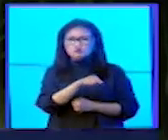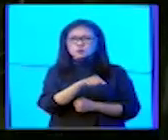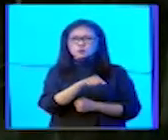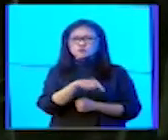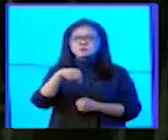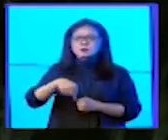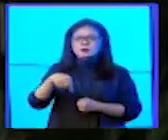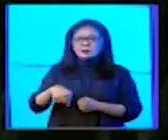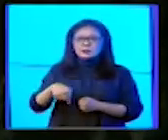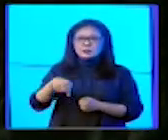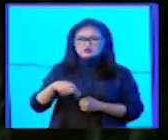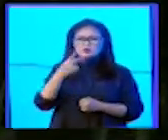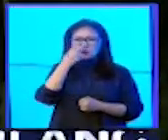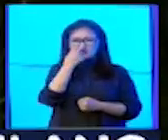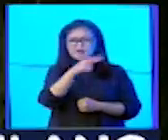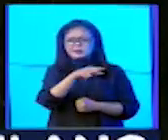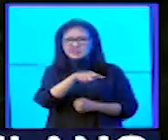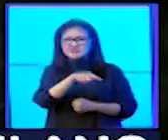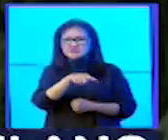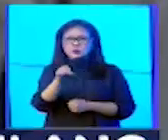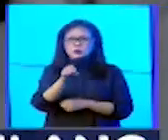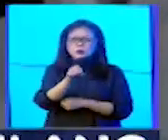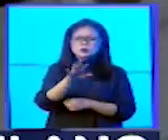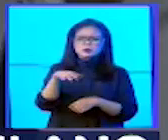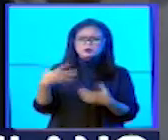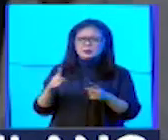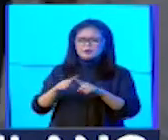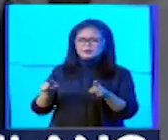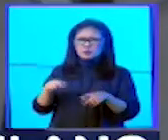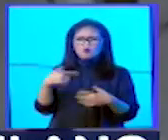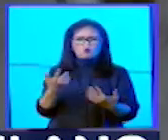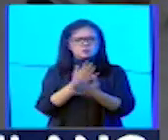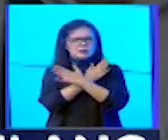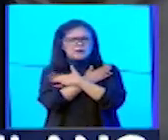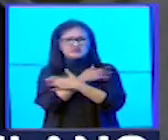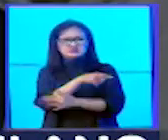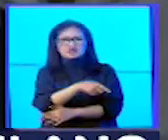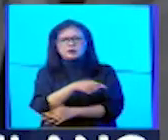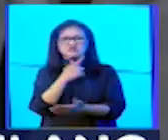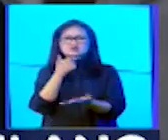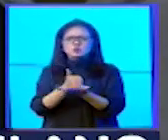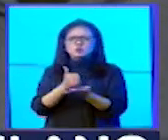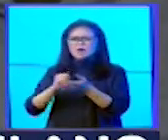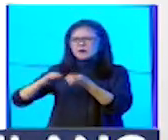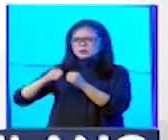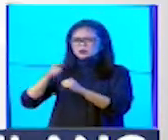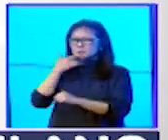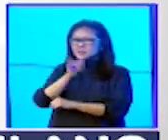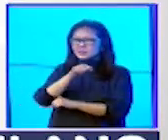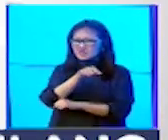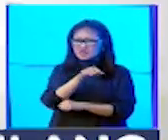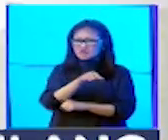Trans7 bahkan listrik untuk hama tikus sudah berulang kali terjadi padahal polisi sudah melarang penggunaan jebakan tikus menggunakan arus listrik